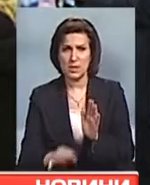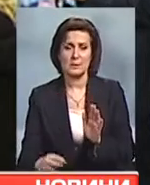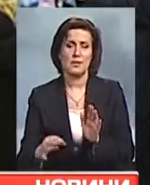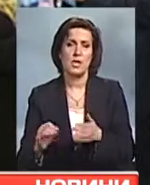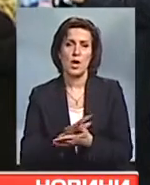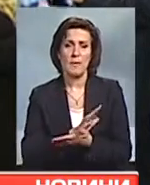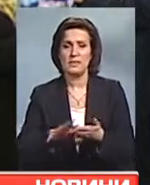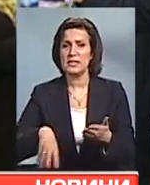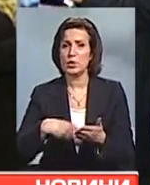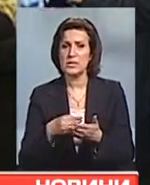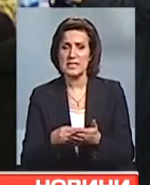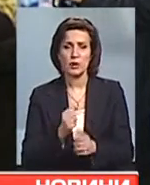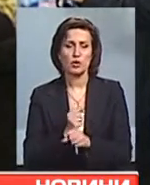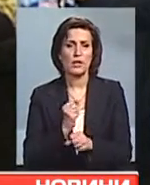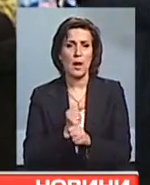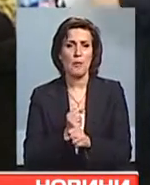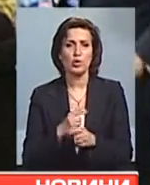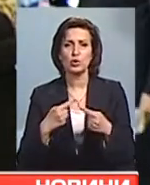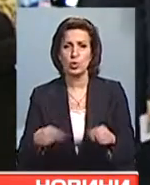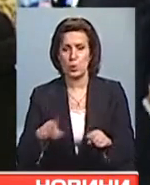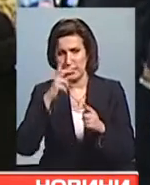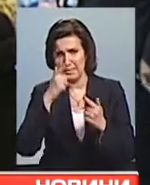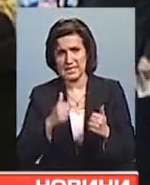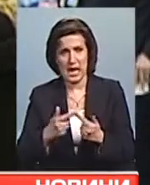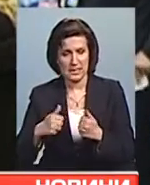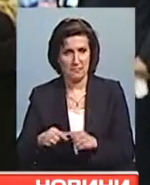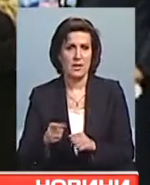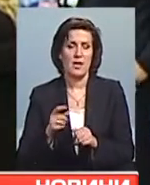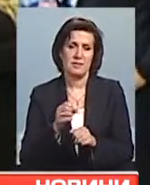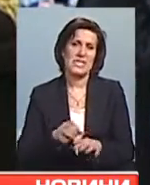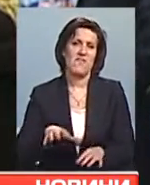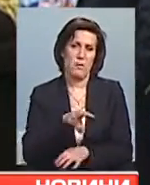компенсируются за счет работы с другими странами, в частности, с европейскими.